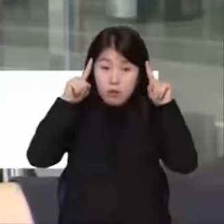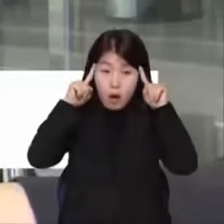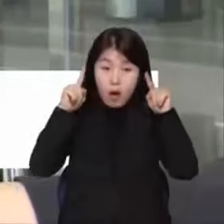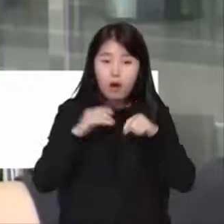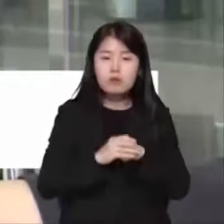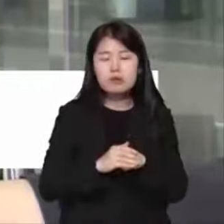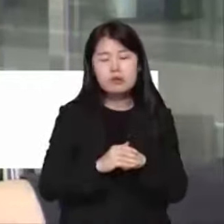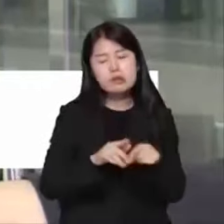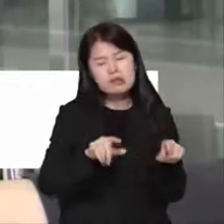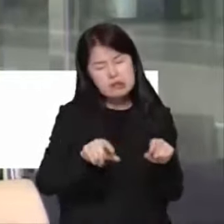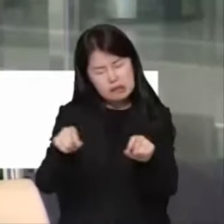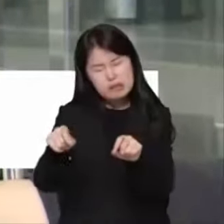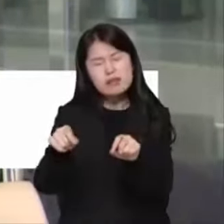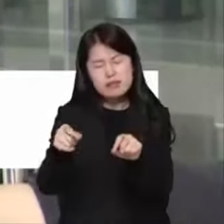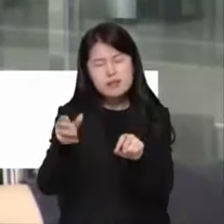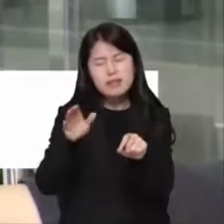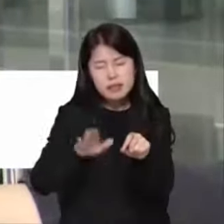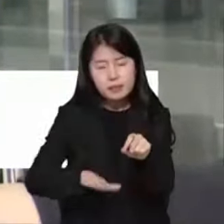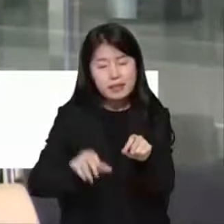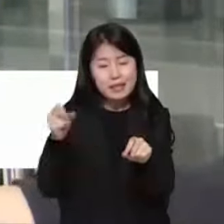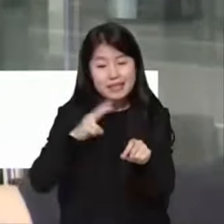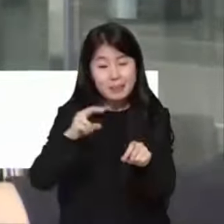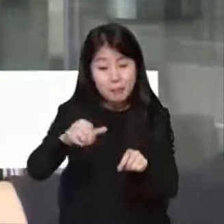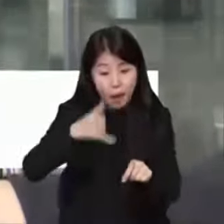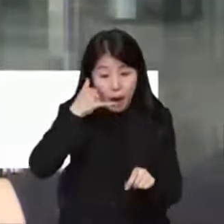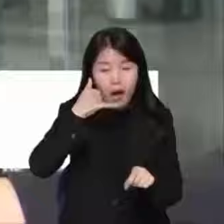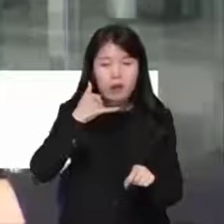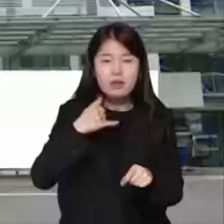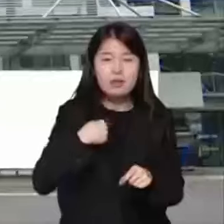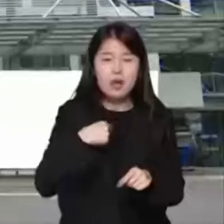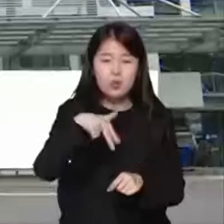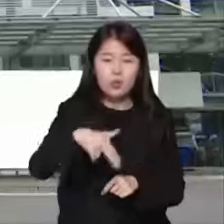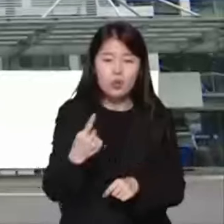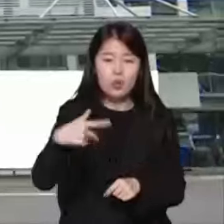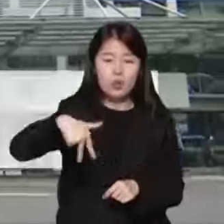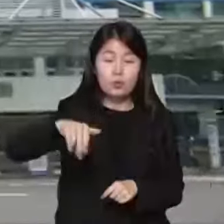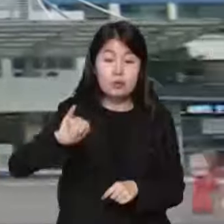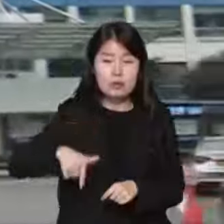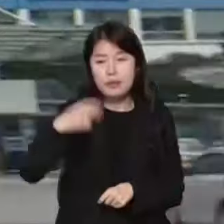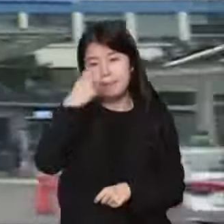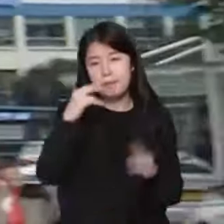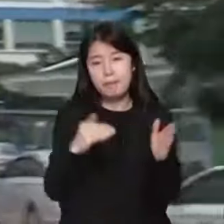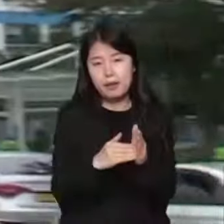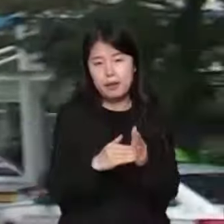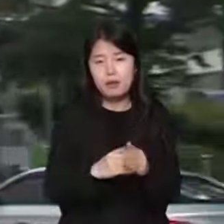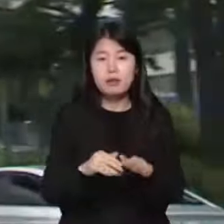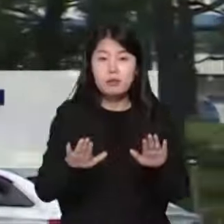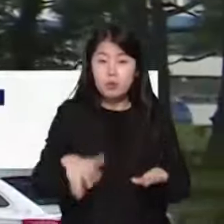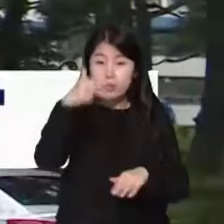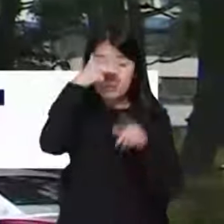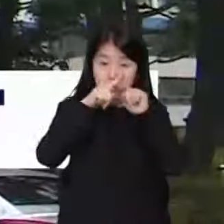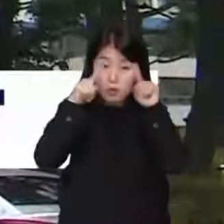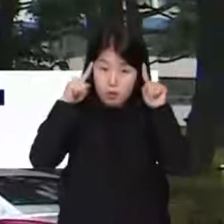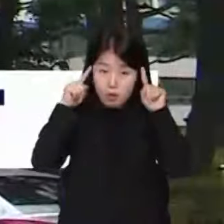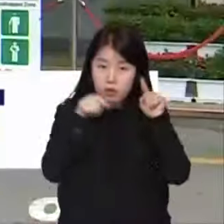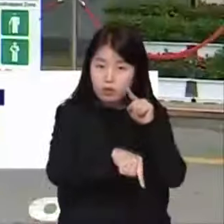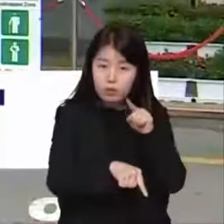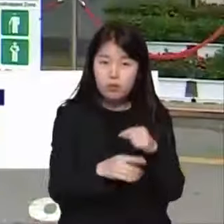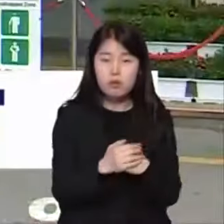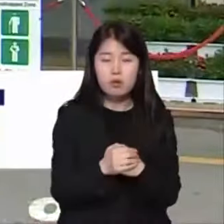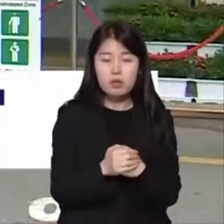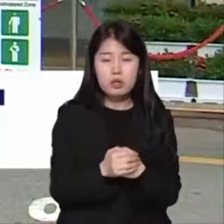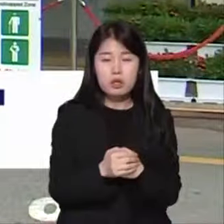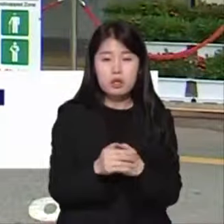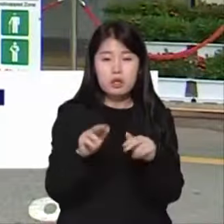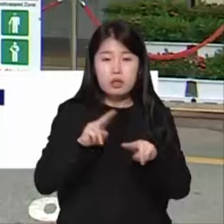무기한 연기 됐는데 연락이 와갖고 조직 검사를 했습니다. 조선대 의대는 현재 사직서 제출과 휴진을 고려하지